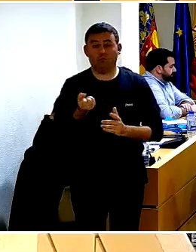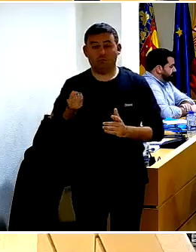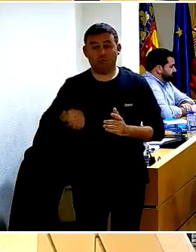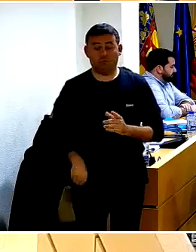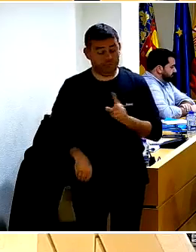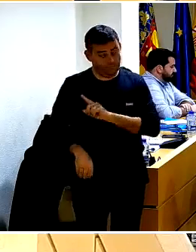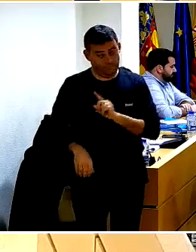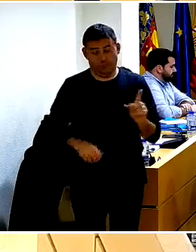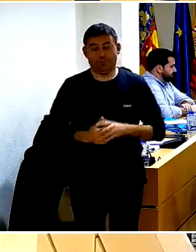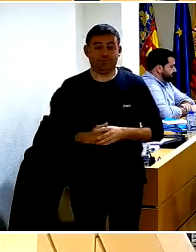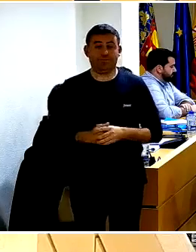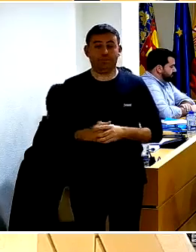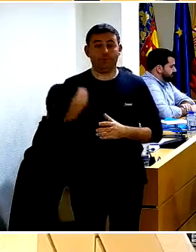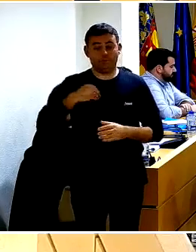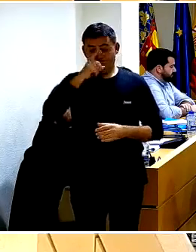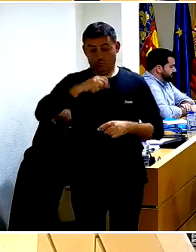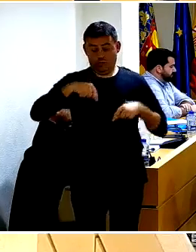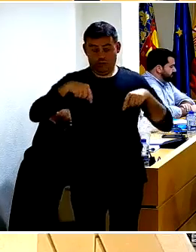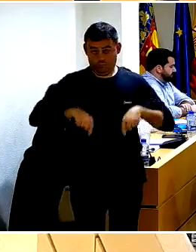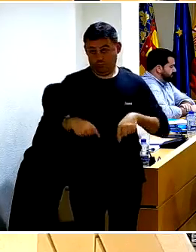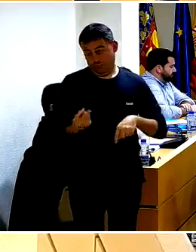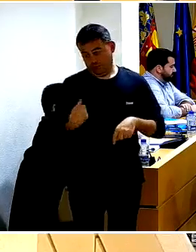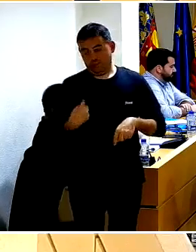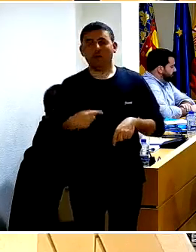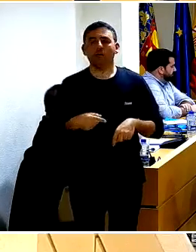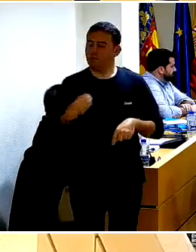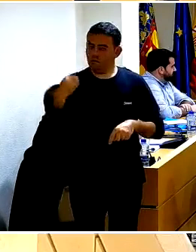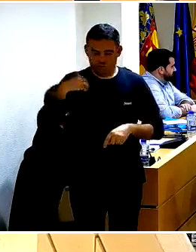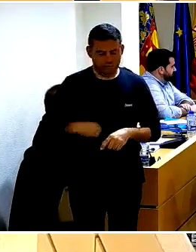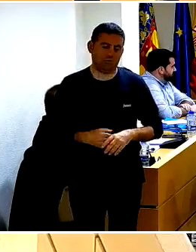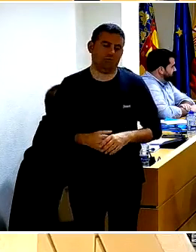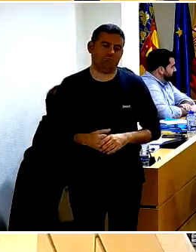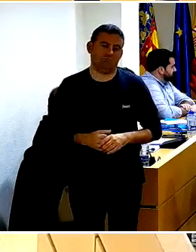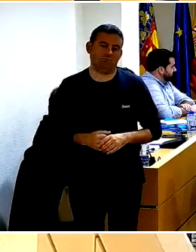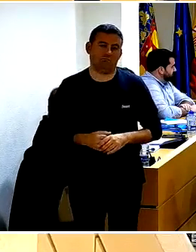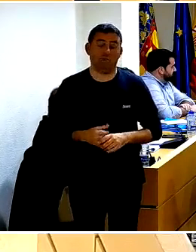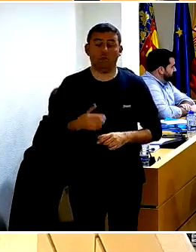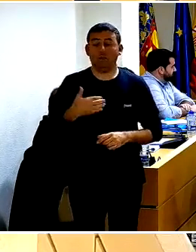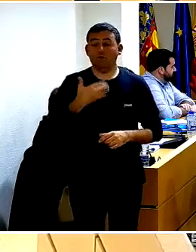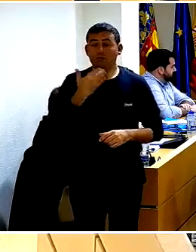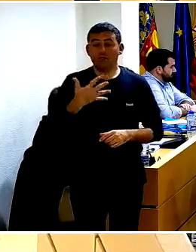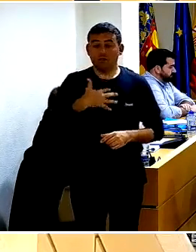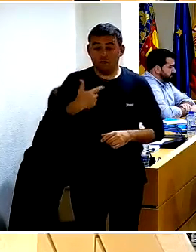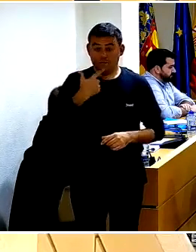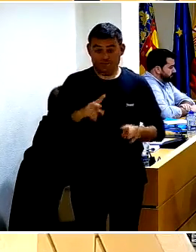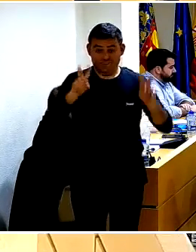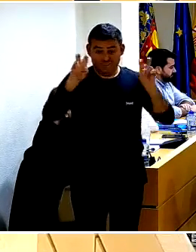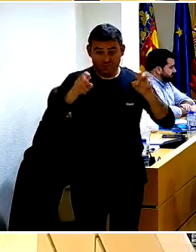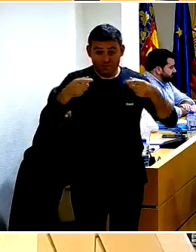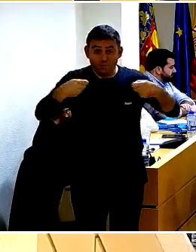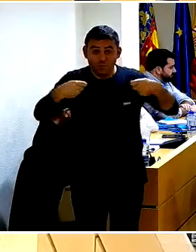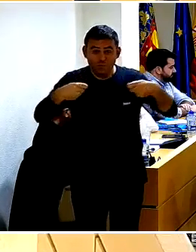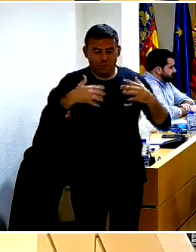enguany, i si vol vostè ser ajustar-se a la veritat, quan estiga la liquidació feta mos fa aquesta crítica en